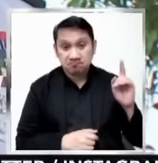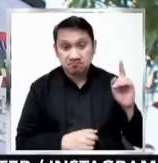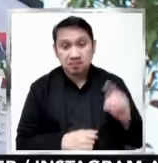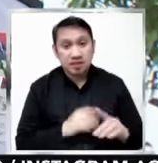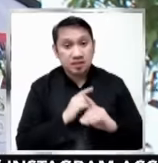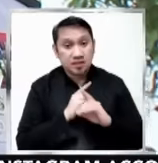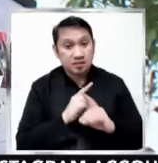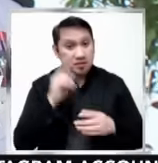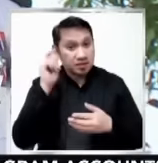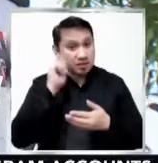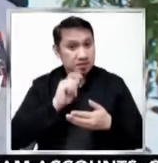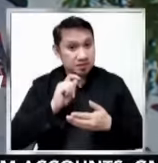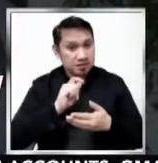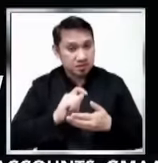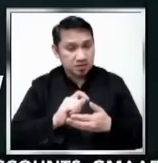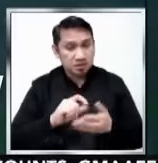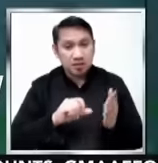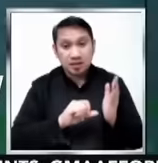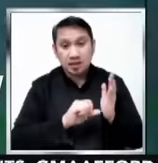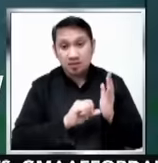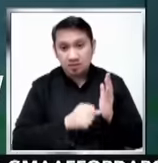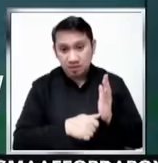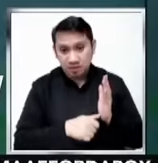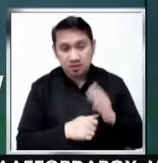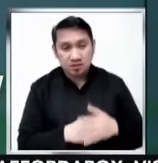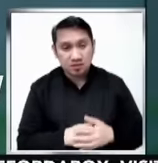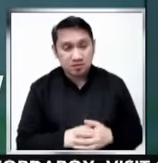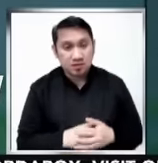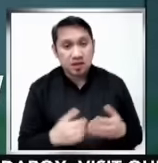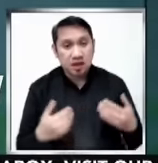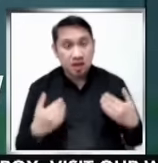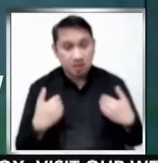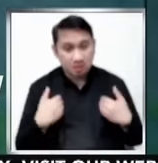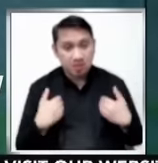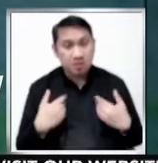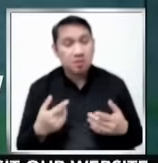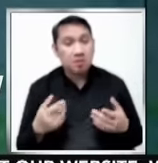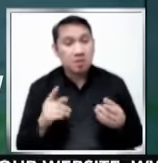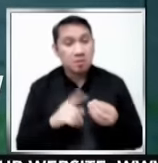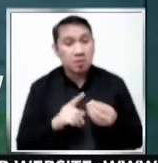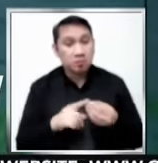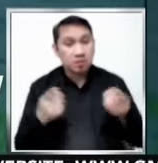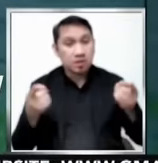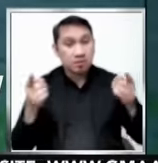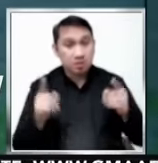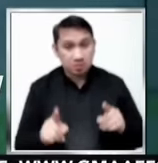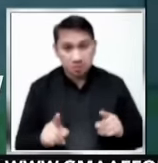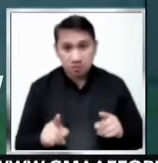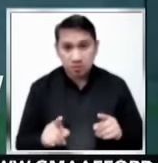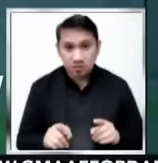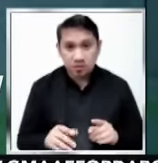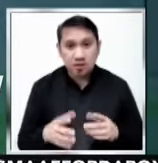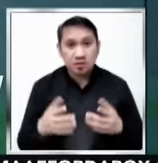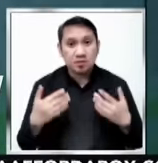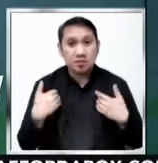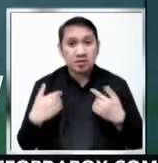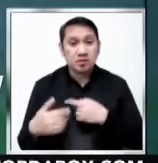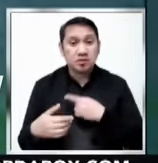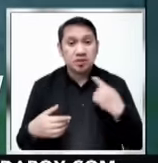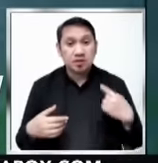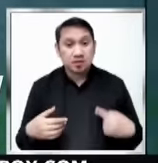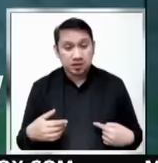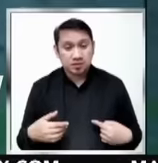Secretary Gilberto Chudoro Jr. kasunod ng pinakahuling insidente ng panghaharas ng Chinese Coast Guard